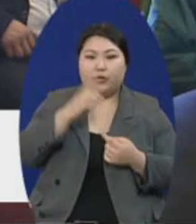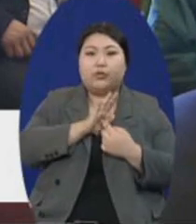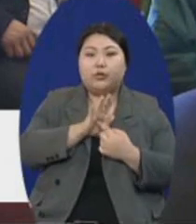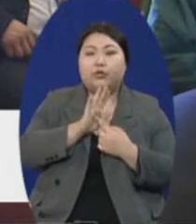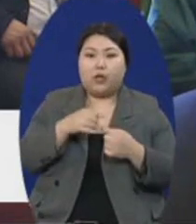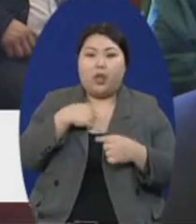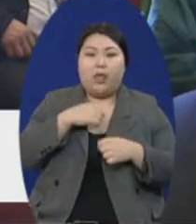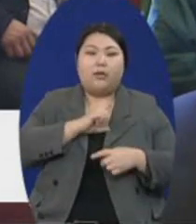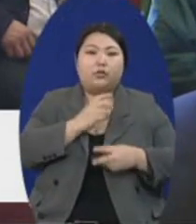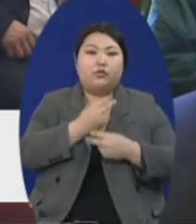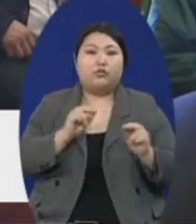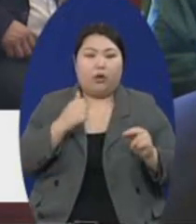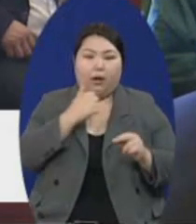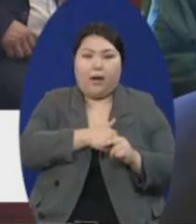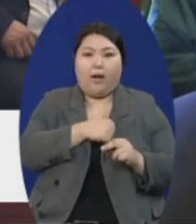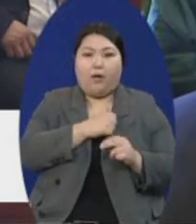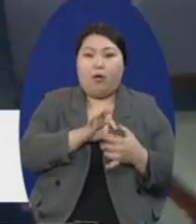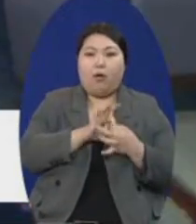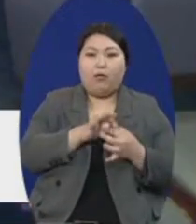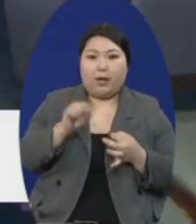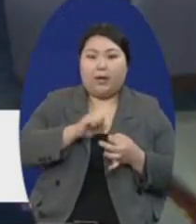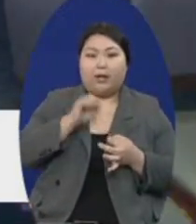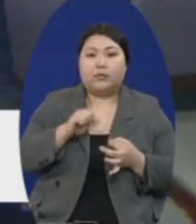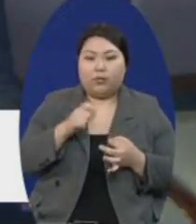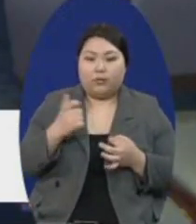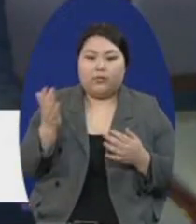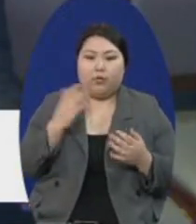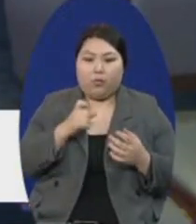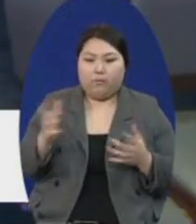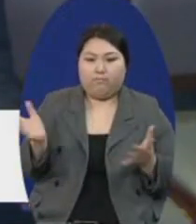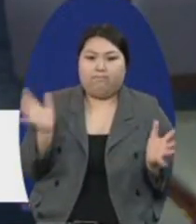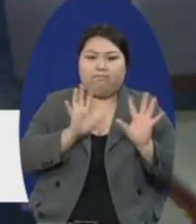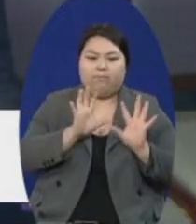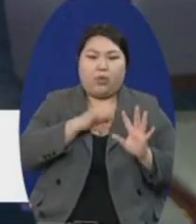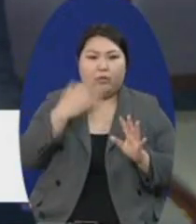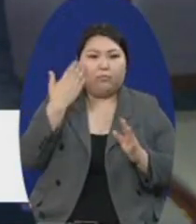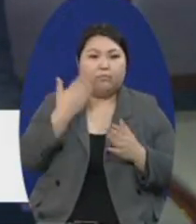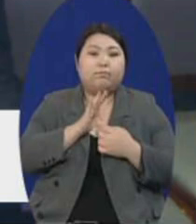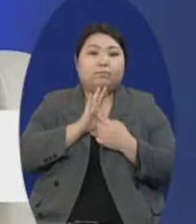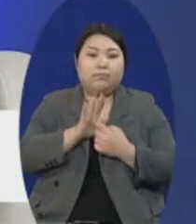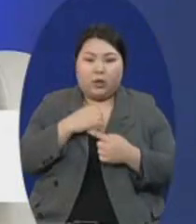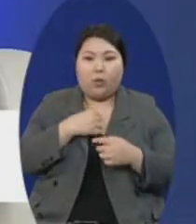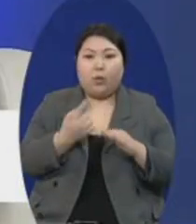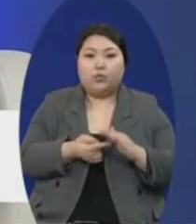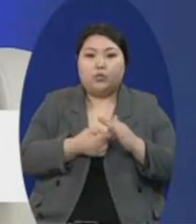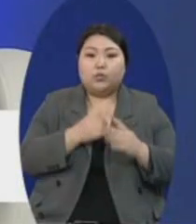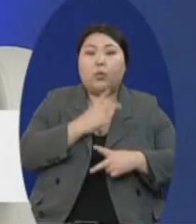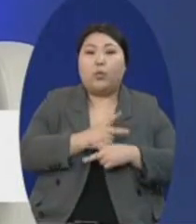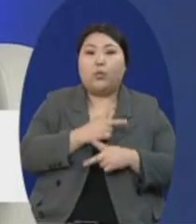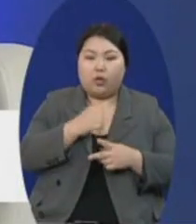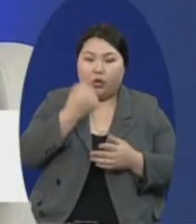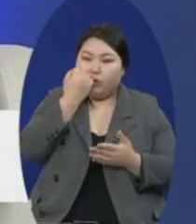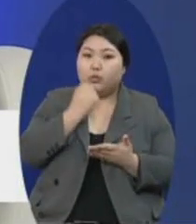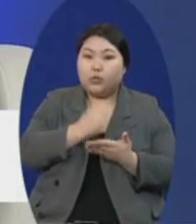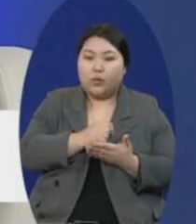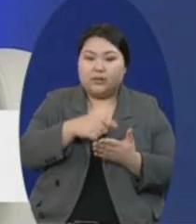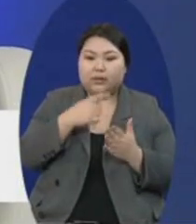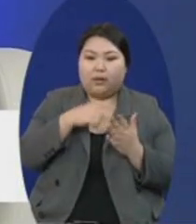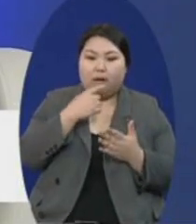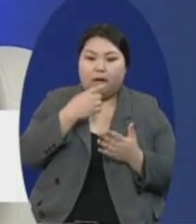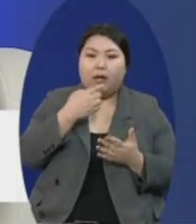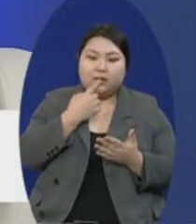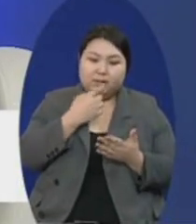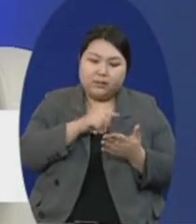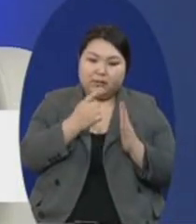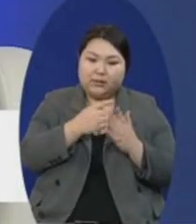илэрхийлж эрхчлөөг одоо хангалттай холбоотой асуудлаар талууд байр сууриа илэрхийлж хийсэн. Үндсэн хуулиар тодорхой тунхүүлсэн залбууд байдаг.